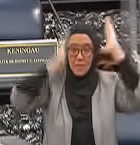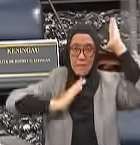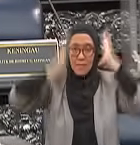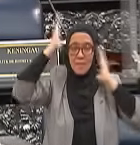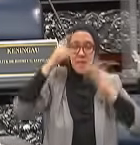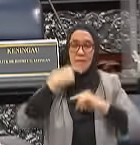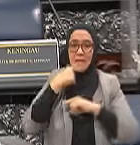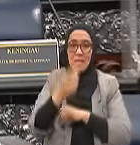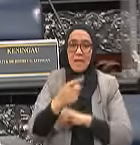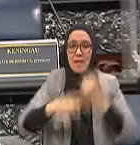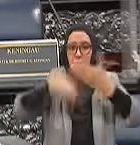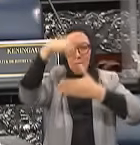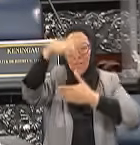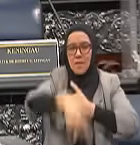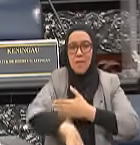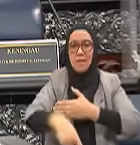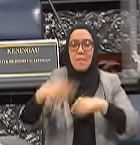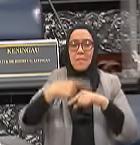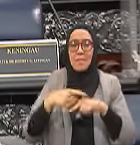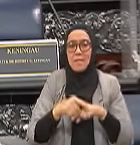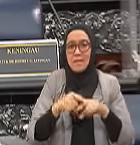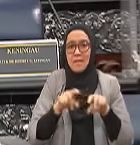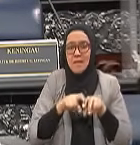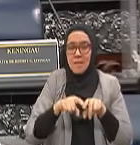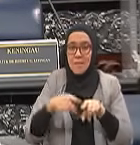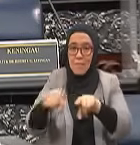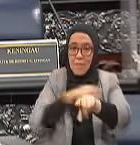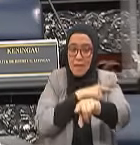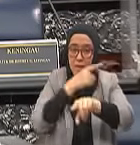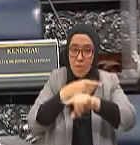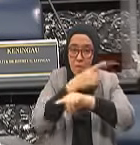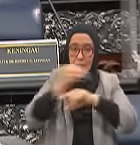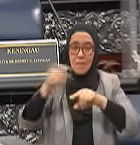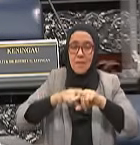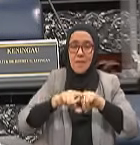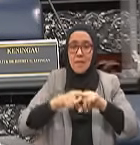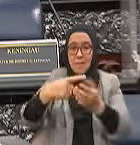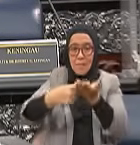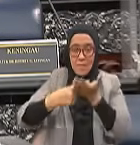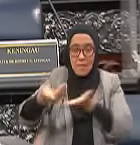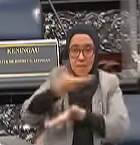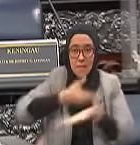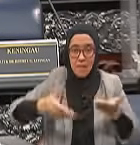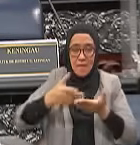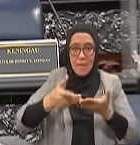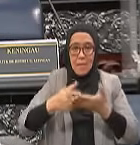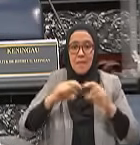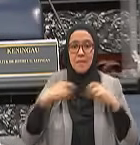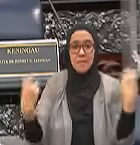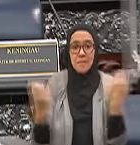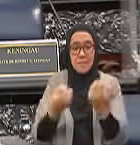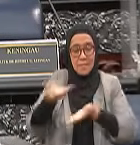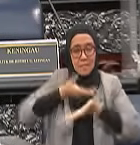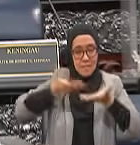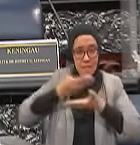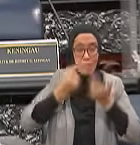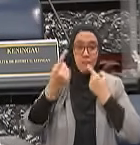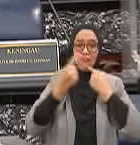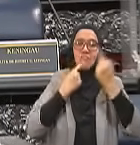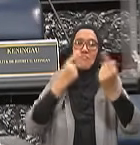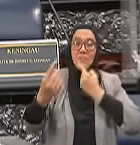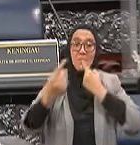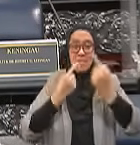jangkauan perbincangan meja bulat dan Thailook bagi memastikan kerajaan senja sedekat dengan syari'at syariah ini dalam memperkukuhkan